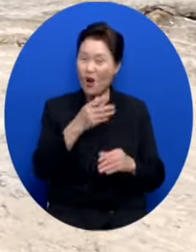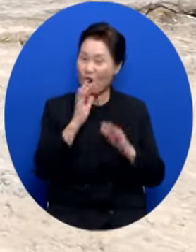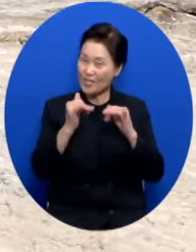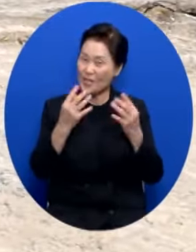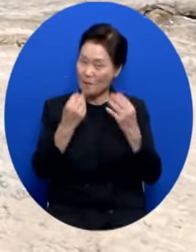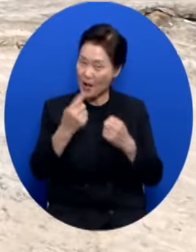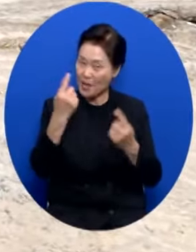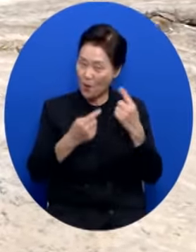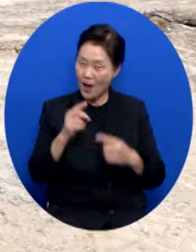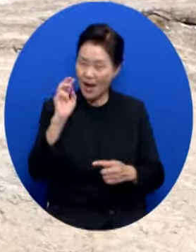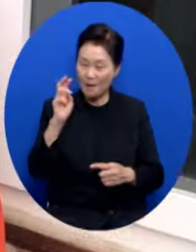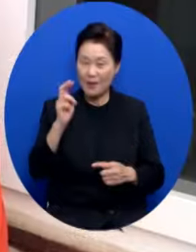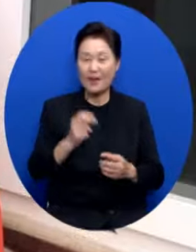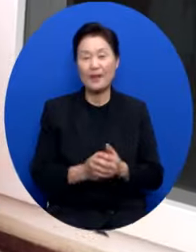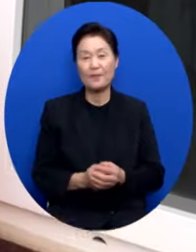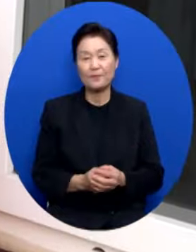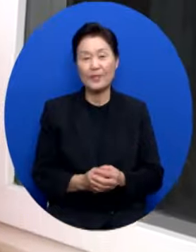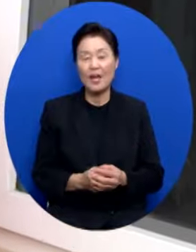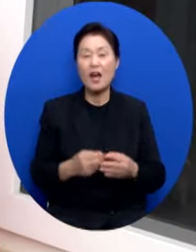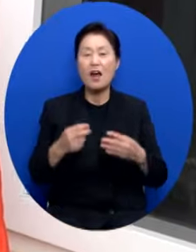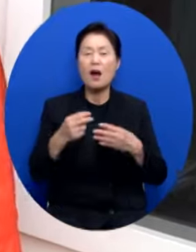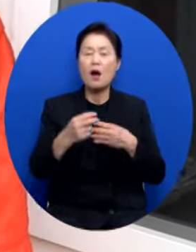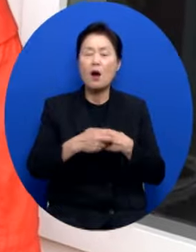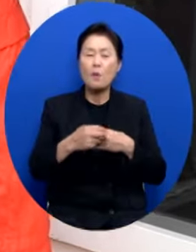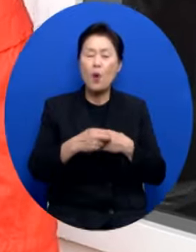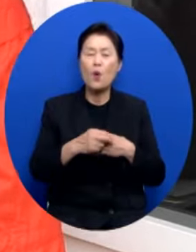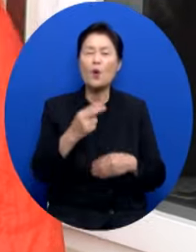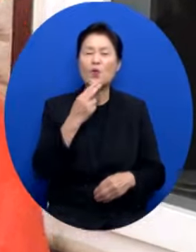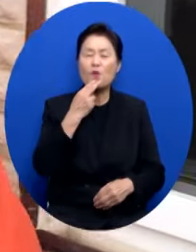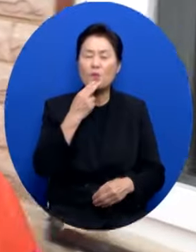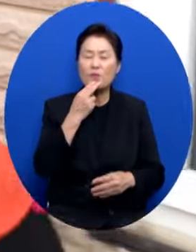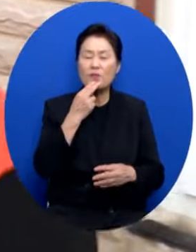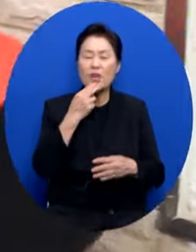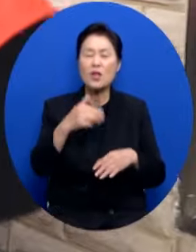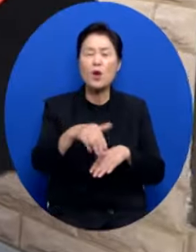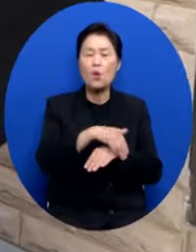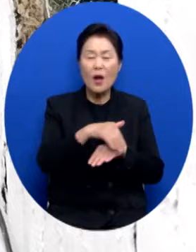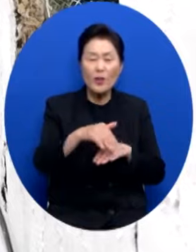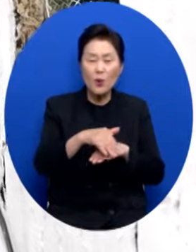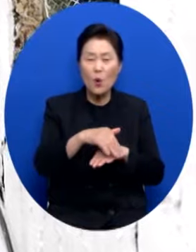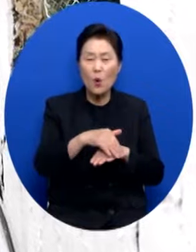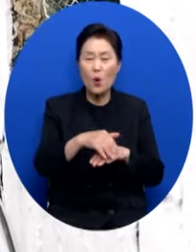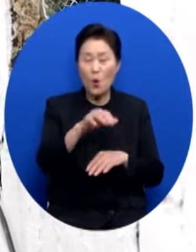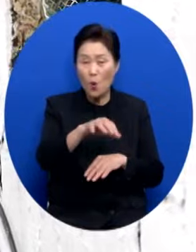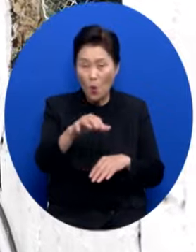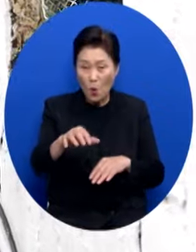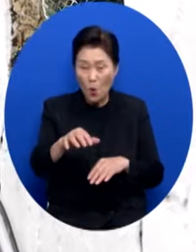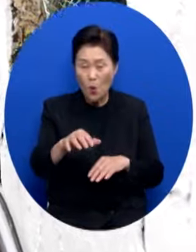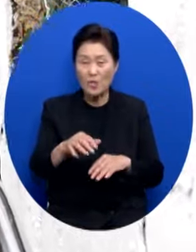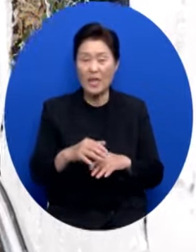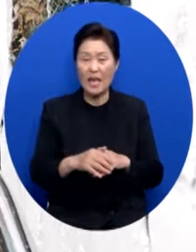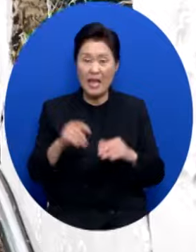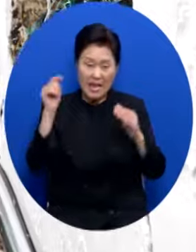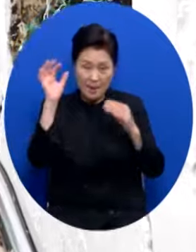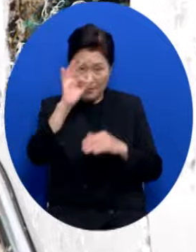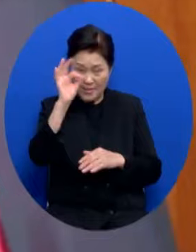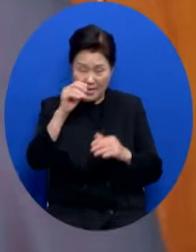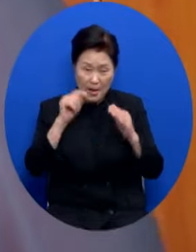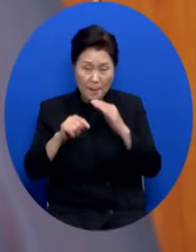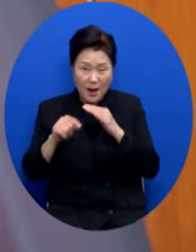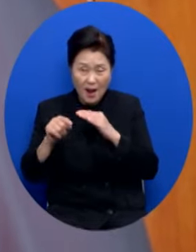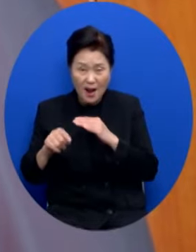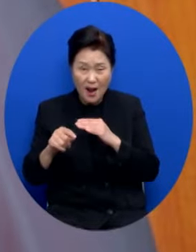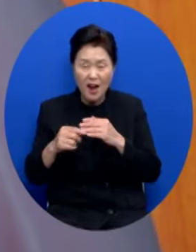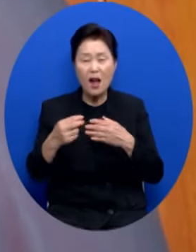전도사의 설렘과 기대는 바로 의료시설이 없는 완도 지역 무이촌 섬들을 찾아 의료사역을 펼치고 있는 박정욱 원장